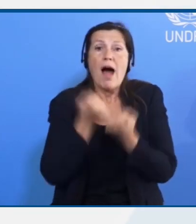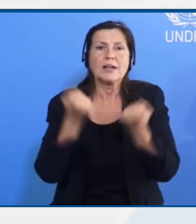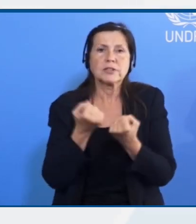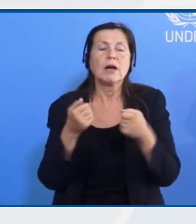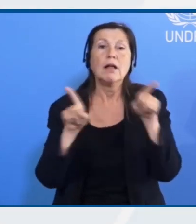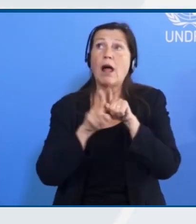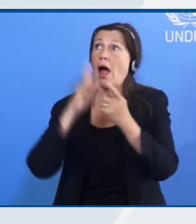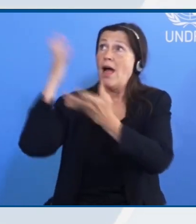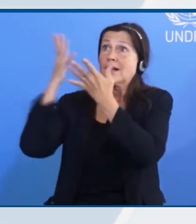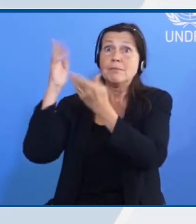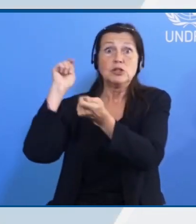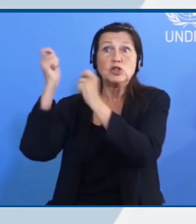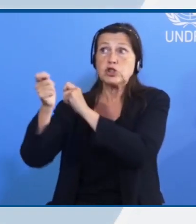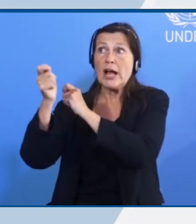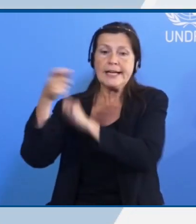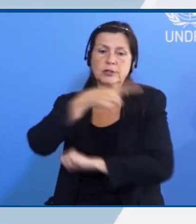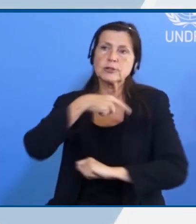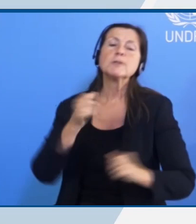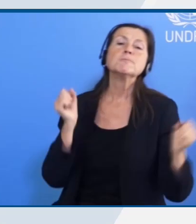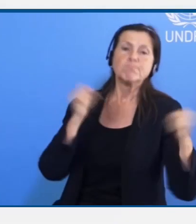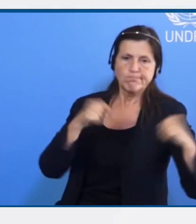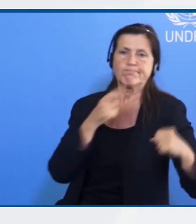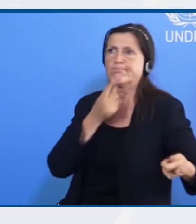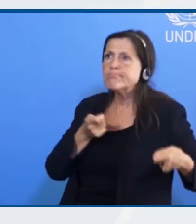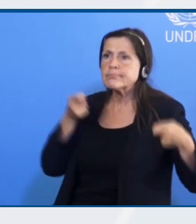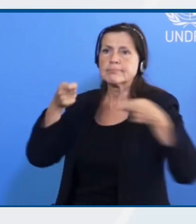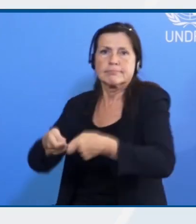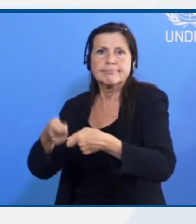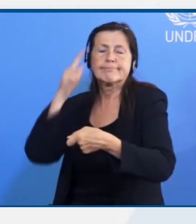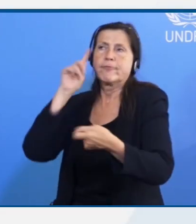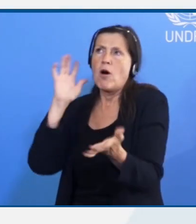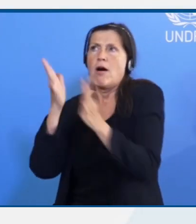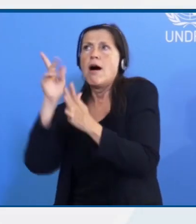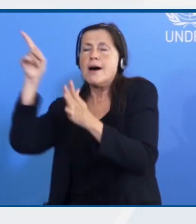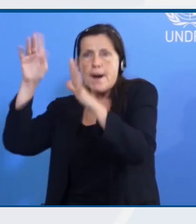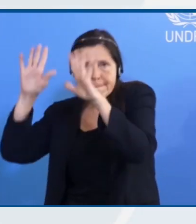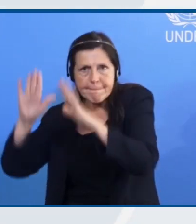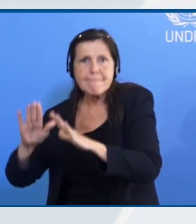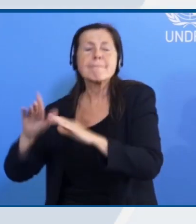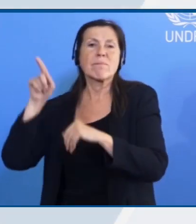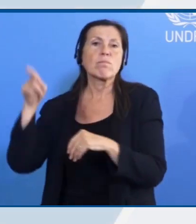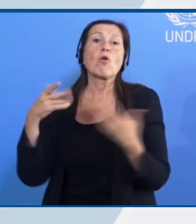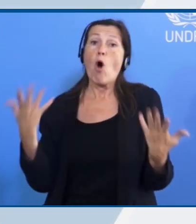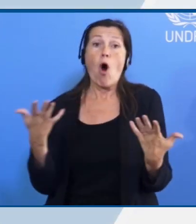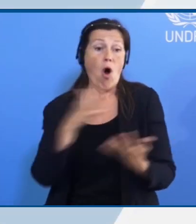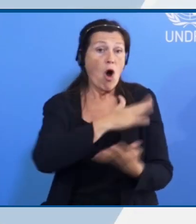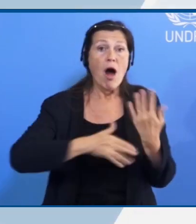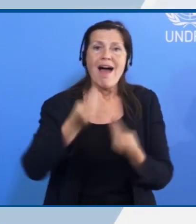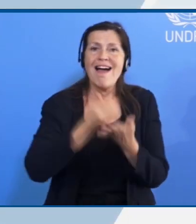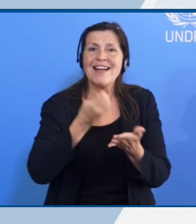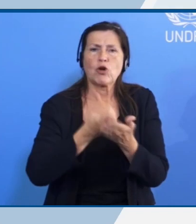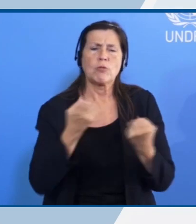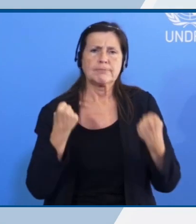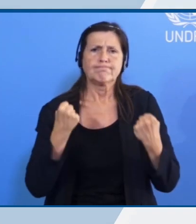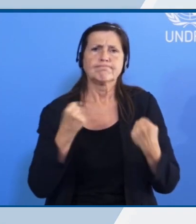resilienza socio-economica. Interventi e programmi che coniugano politiche di sviluppo sostenibili con la